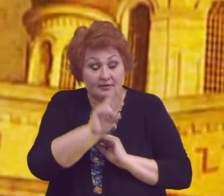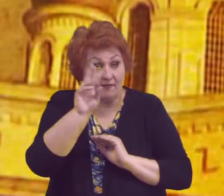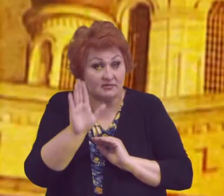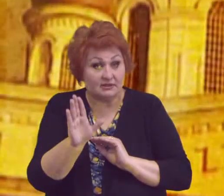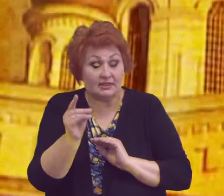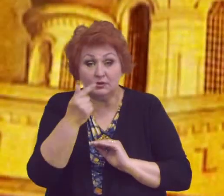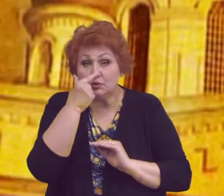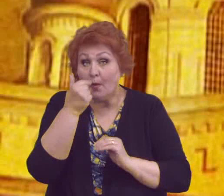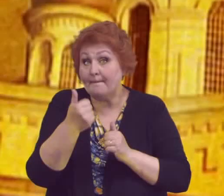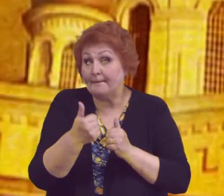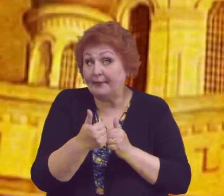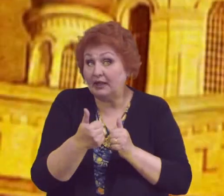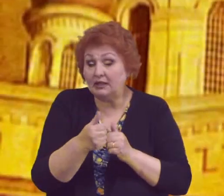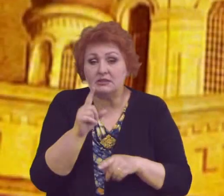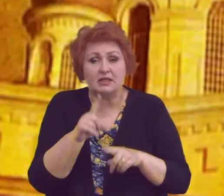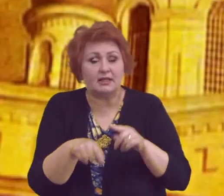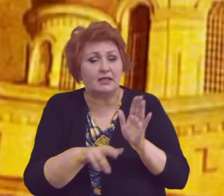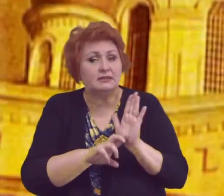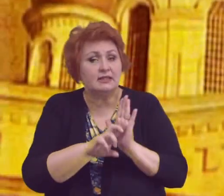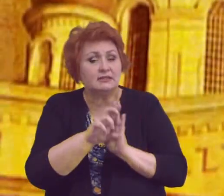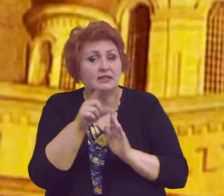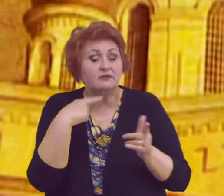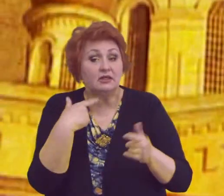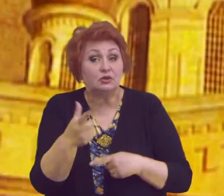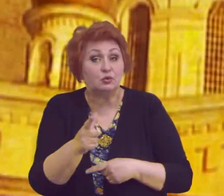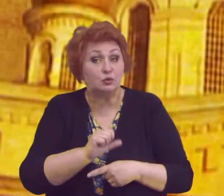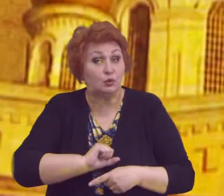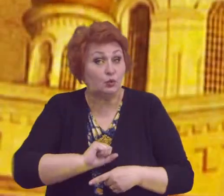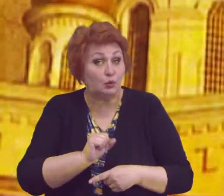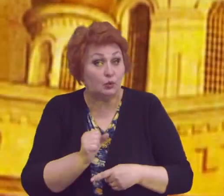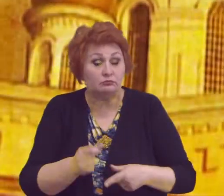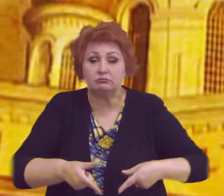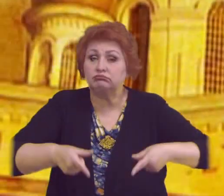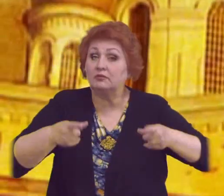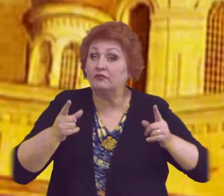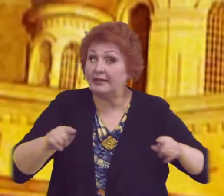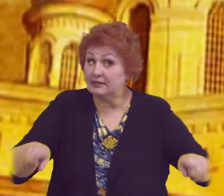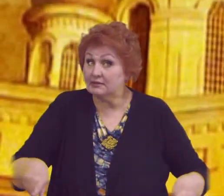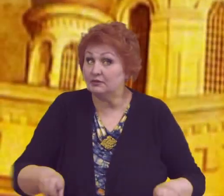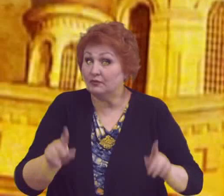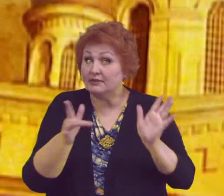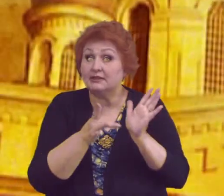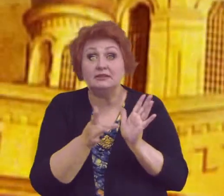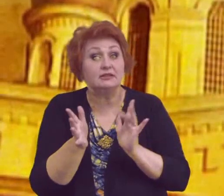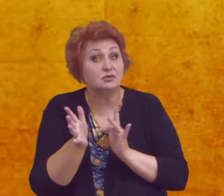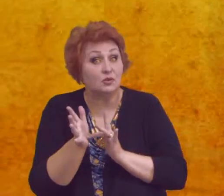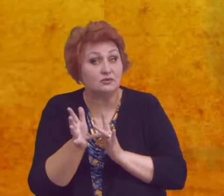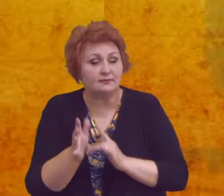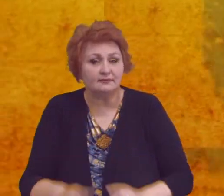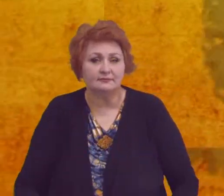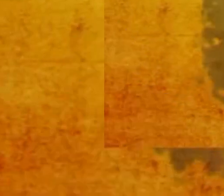сделает нас еще ближе и роднее к Церкви Христовой и друг другу. Воистину воскресе Христос!